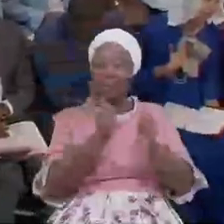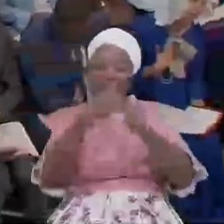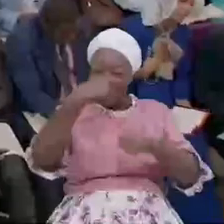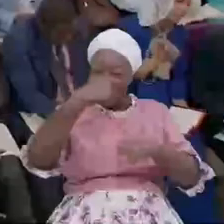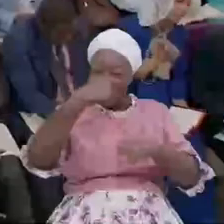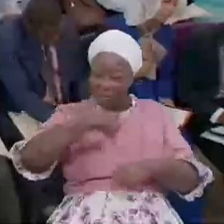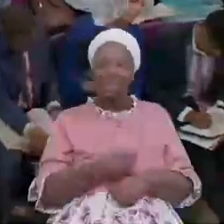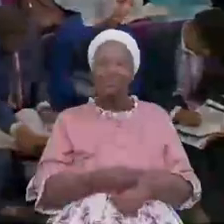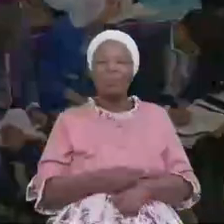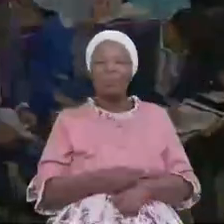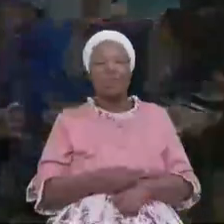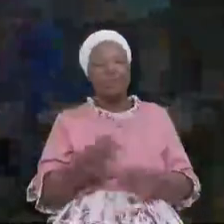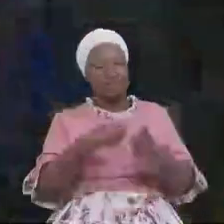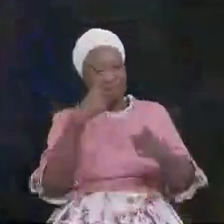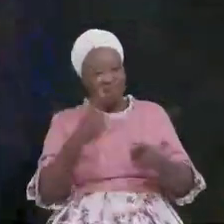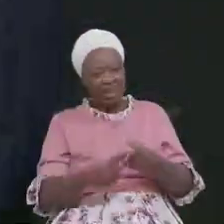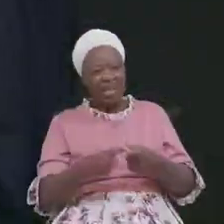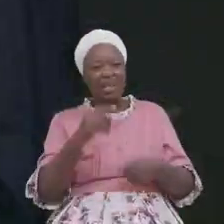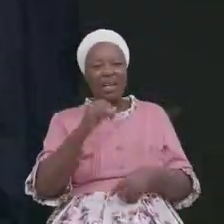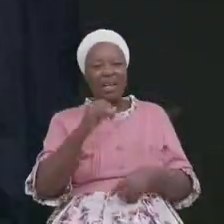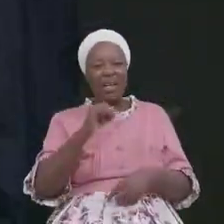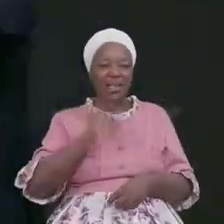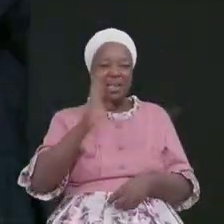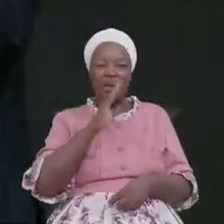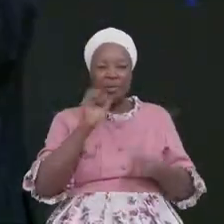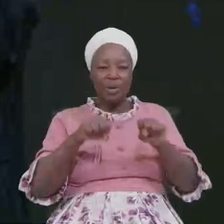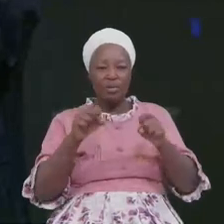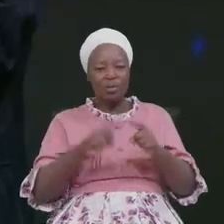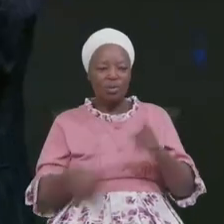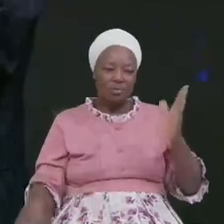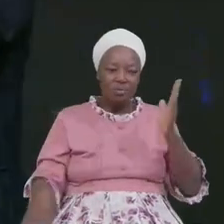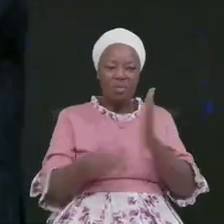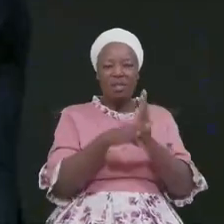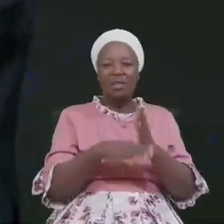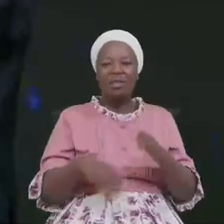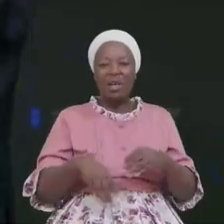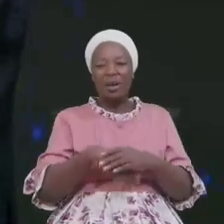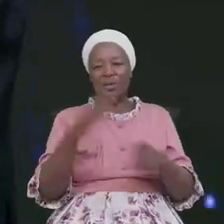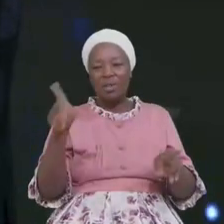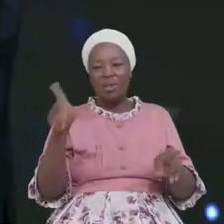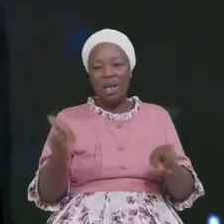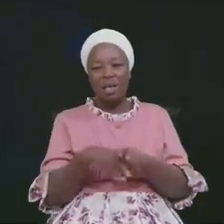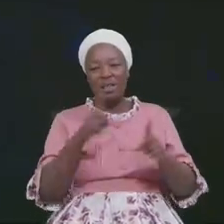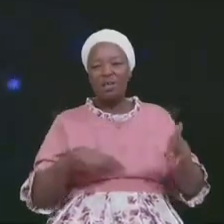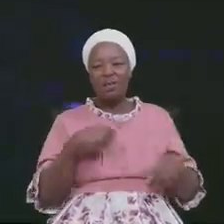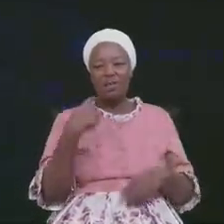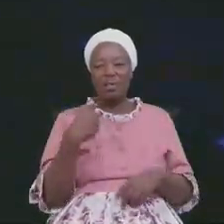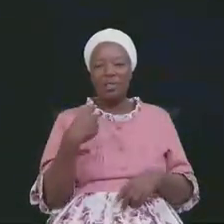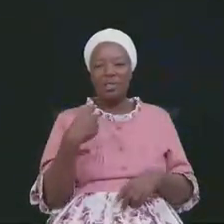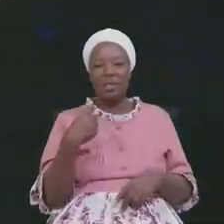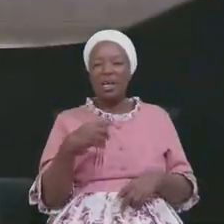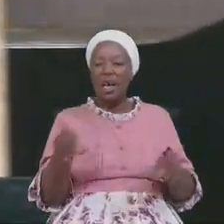Et je les chasserai comme l'Éternel a dit. Comme l'Éternel a